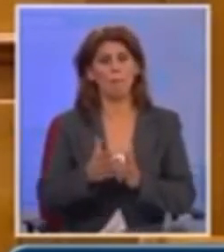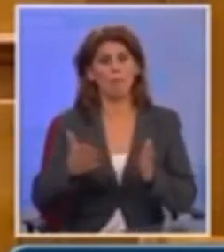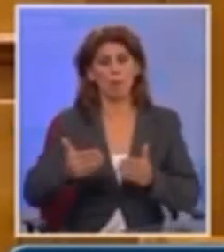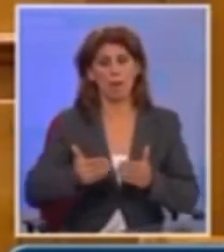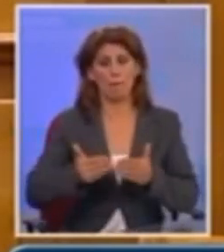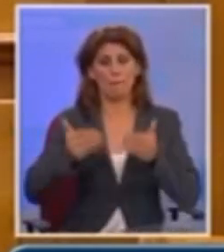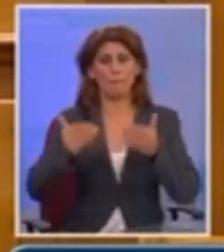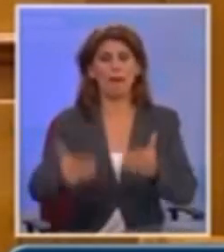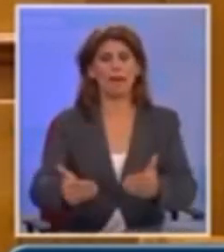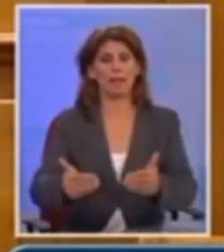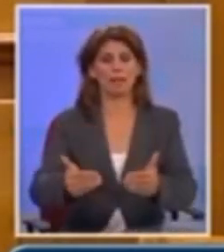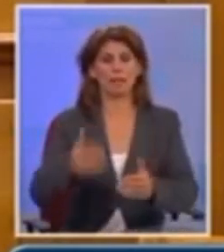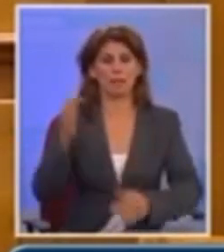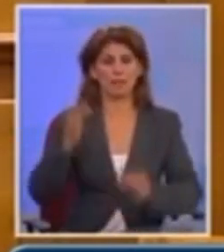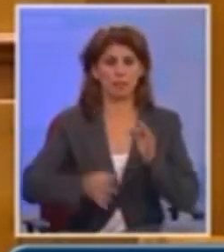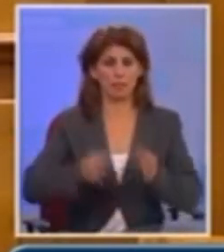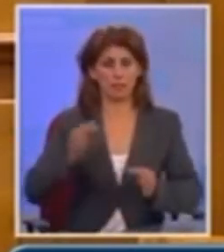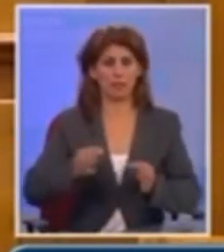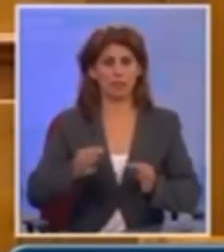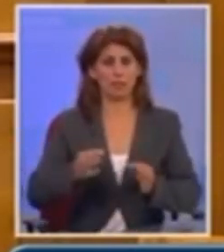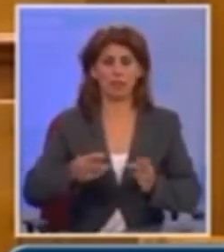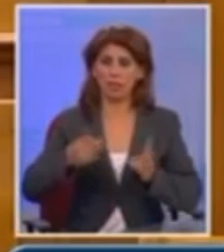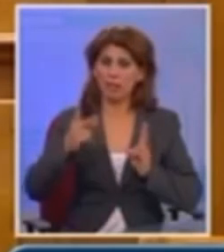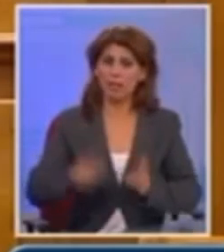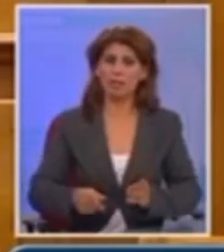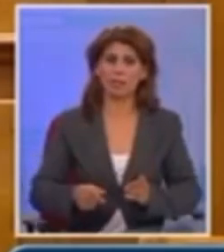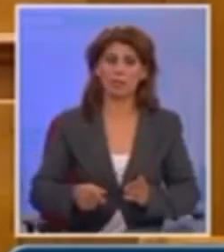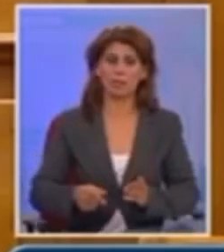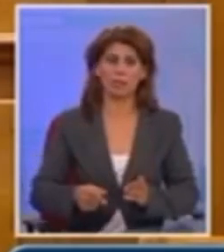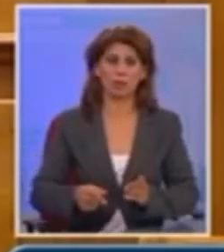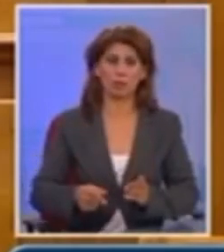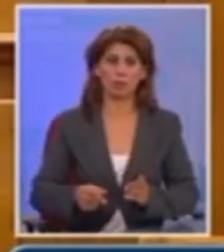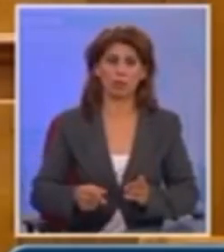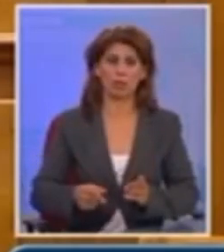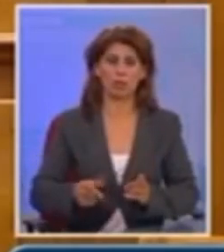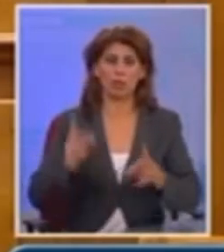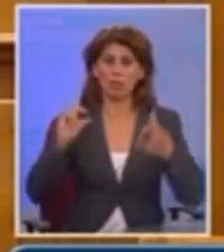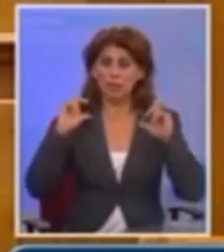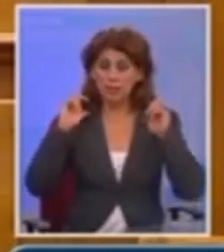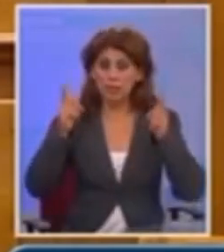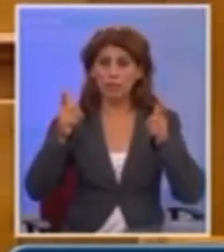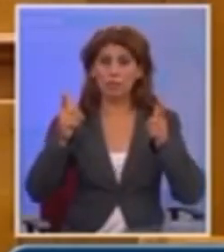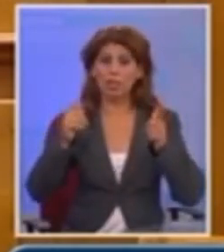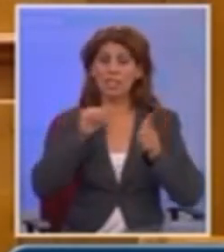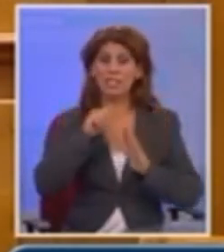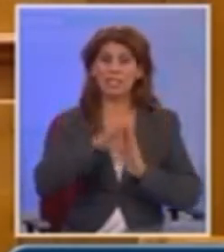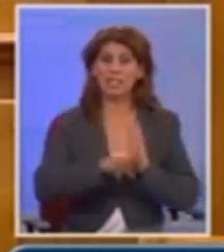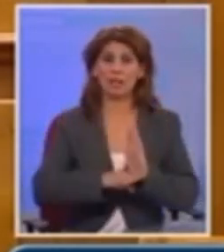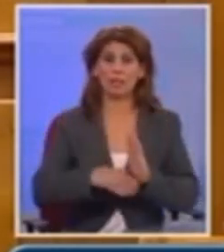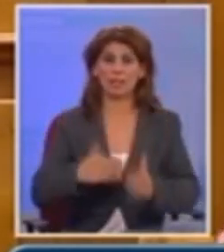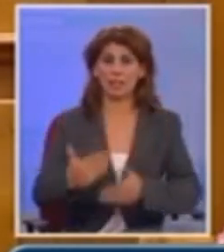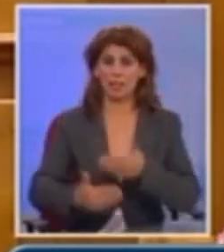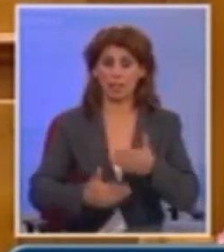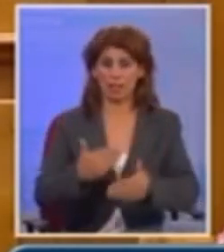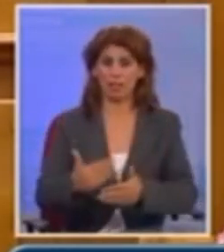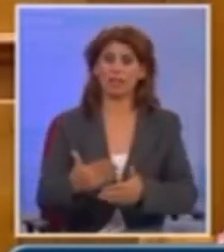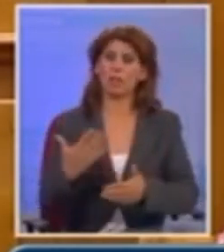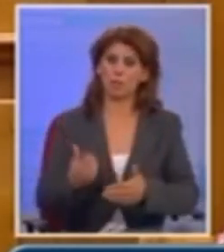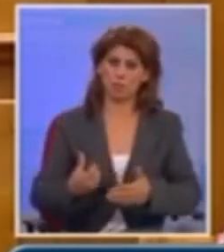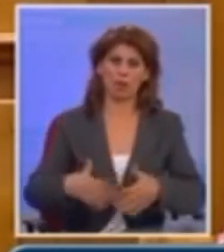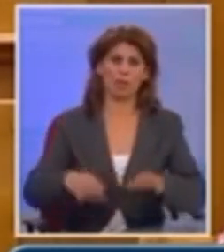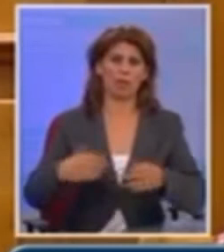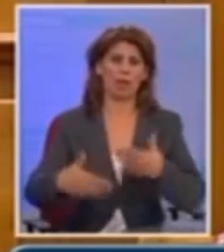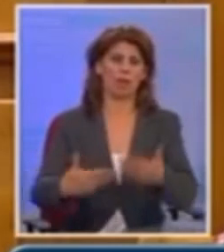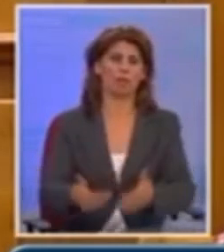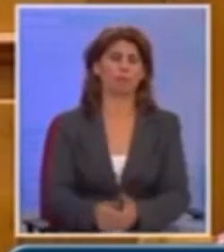παράταση της συζήτησης και να αποτρέψουν την δημοκρατική συνταγματική διαδικασία που έχει